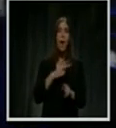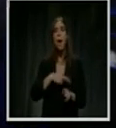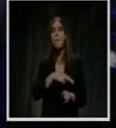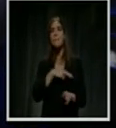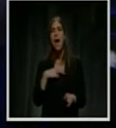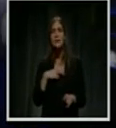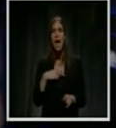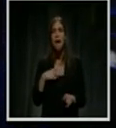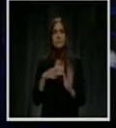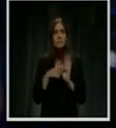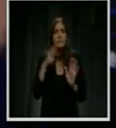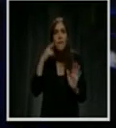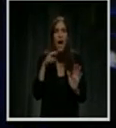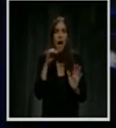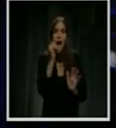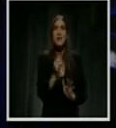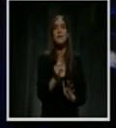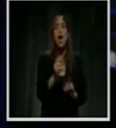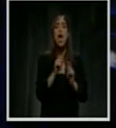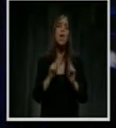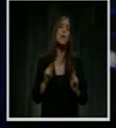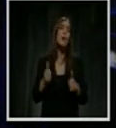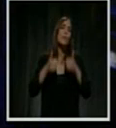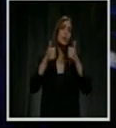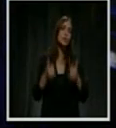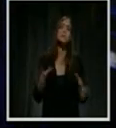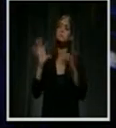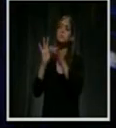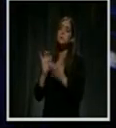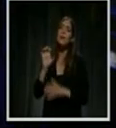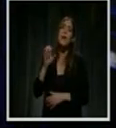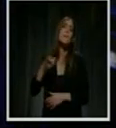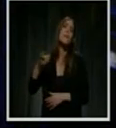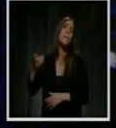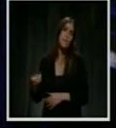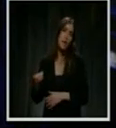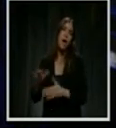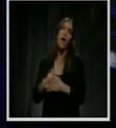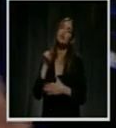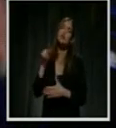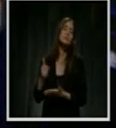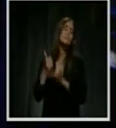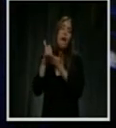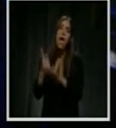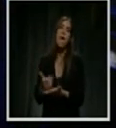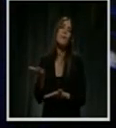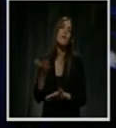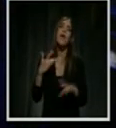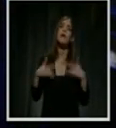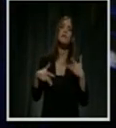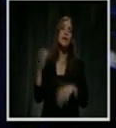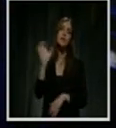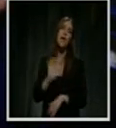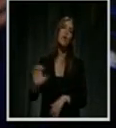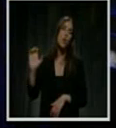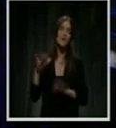Grek għaliex fl-EPP għandhom is-saħħa u diktejn fl-interessi tal-Europarlamentari Nazzjonalisti għalhekk illum illi l-għażla